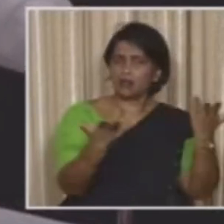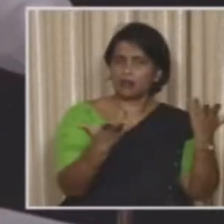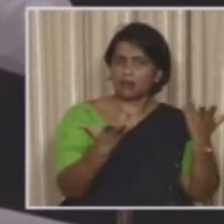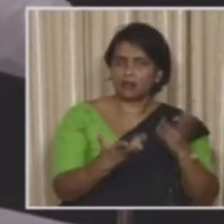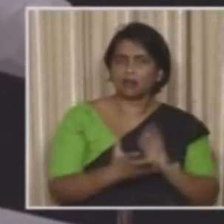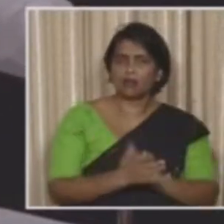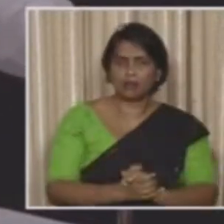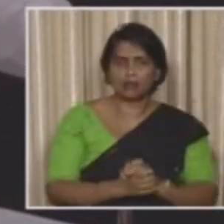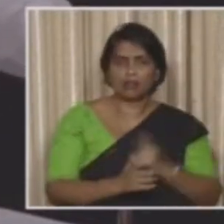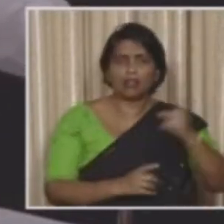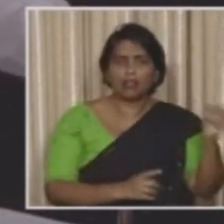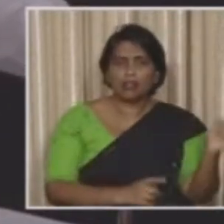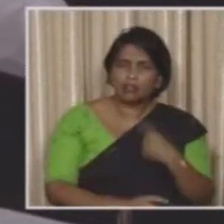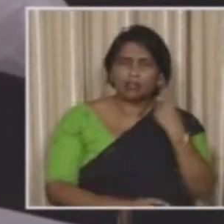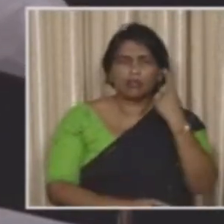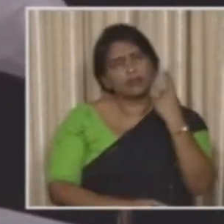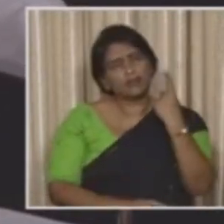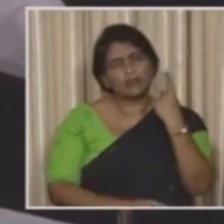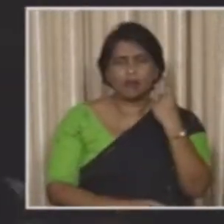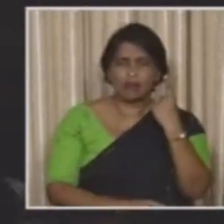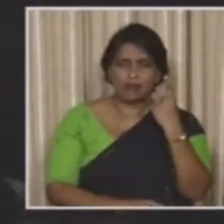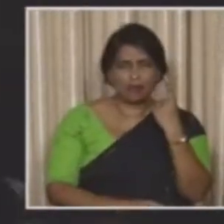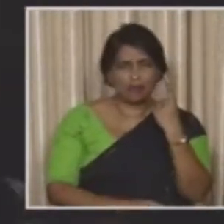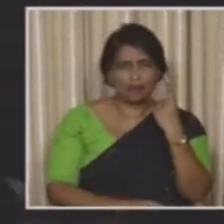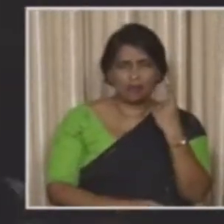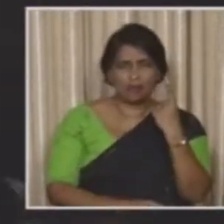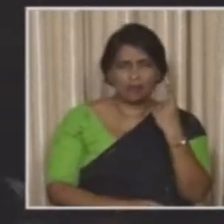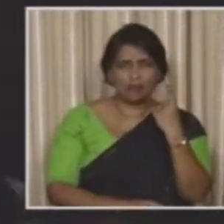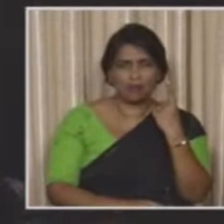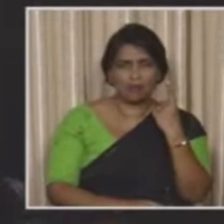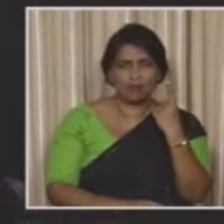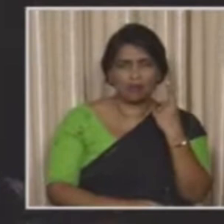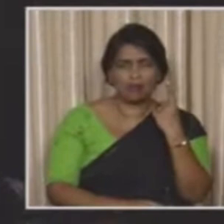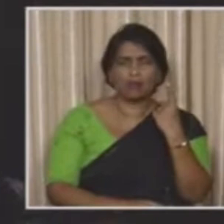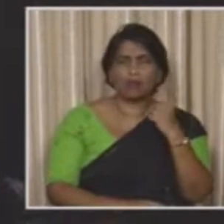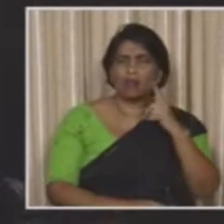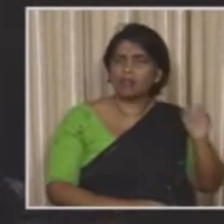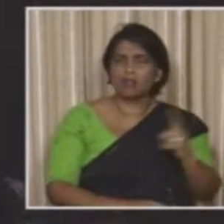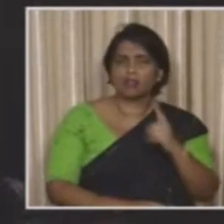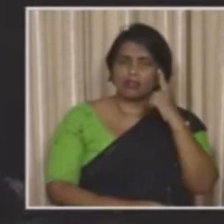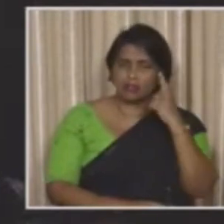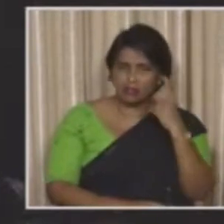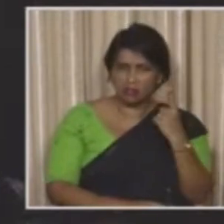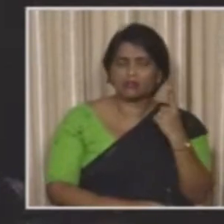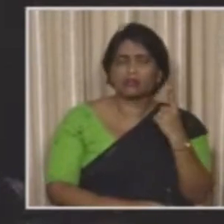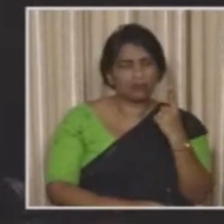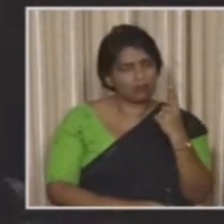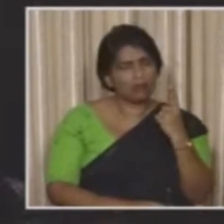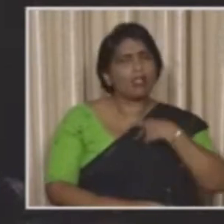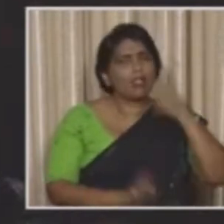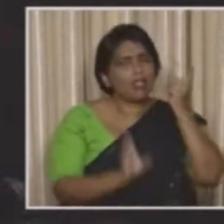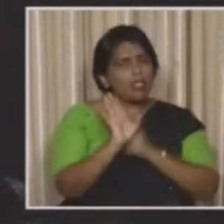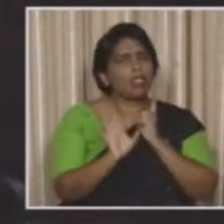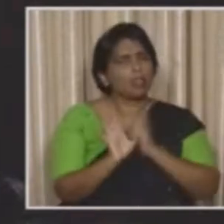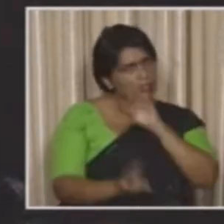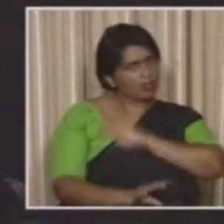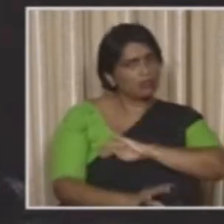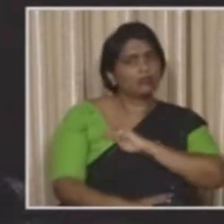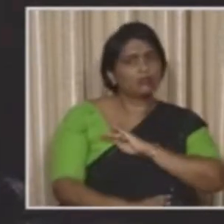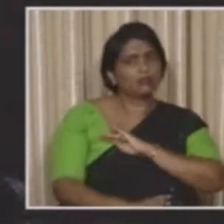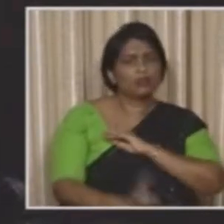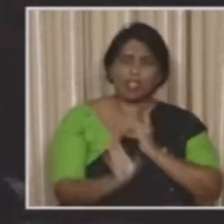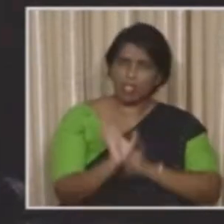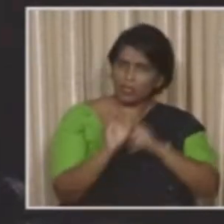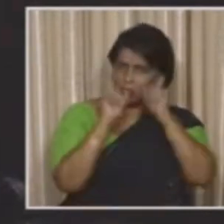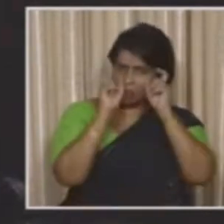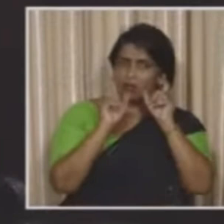කරු මන්ත්‍රීතුමා මේක දවසක් මන්ත්‍රීවරුන්ට තියෙන අවස්ථාව නැති කරන්න පුළුවන් කමක් නැහැ. මේක එක දවසක් නෙවෙයි. ඔබතුමාත් ඔය වර්ධම කරනවා. අපි හැමදාම මේක දරාගෙන ඉන්න ඕනද? කරු මන්ත්‍රී හැමදාම